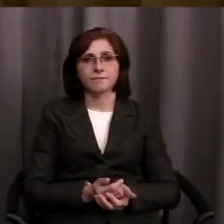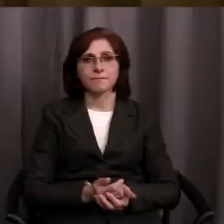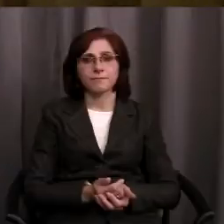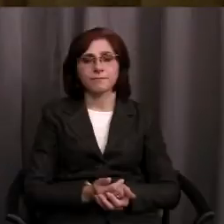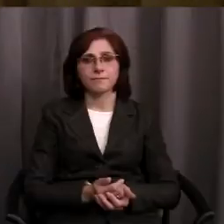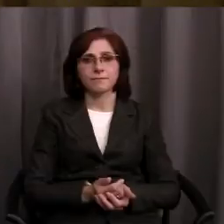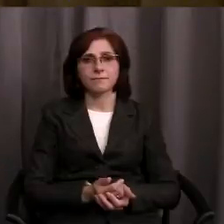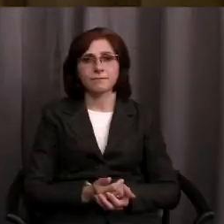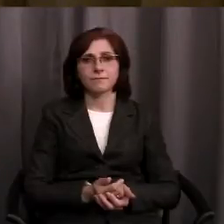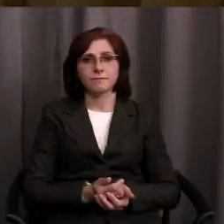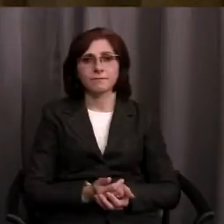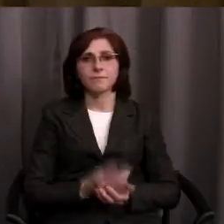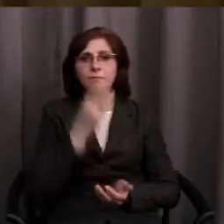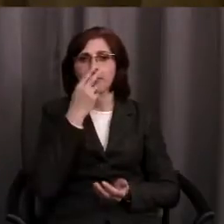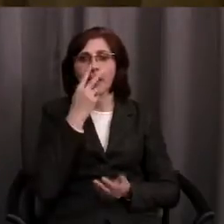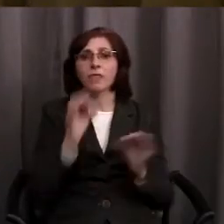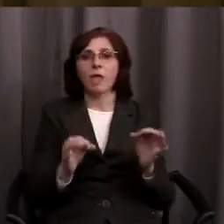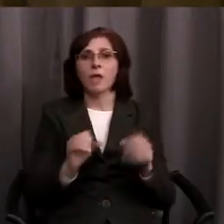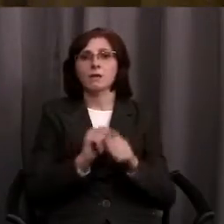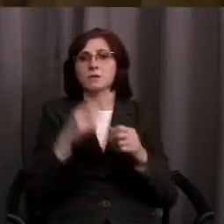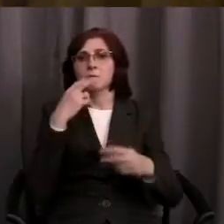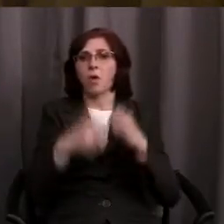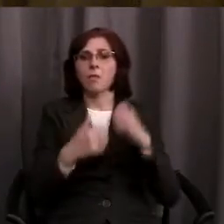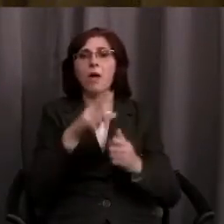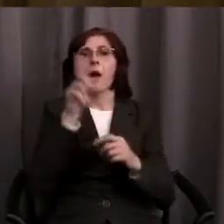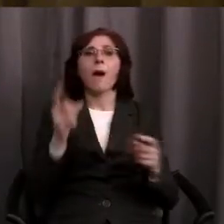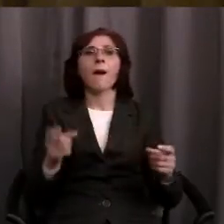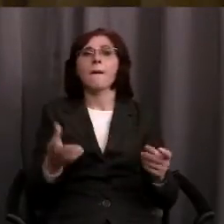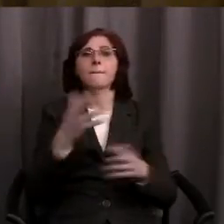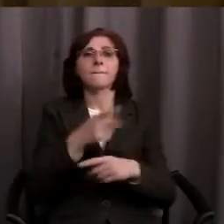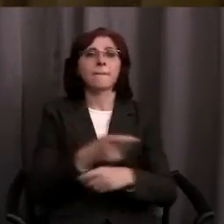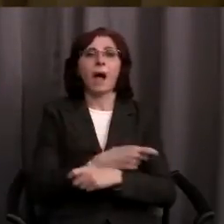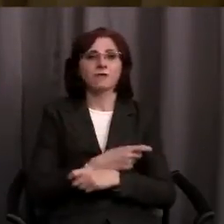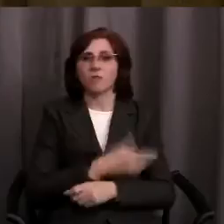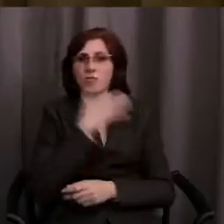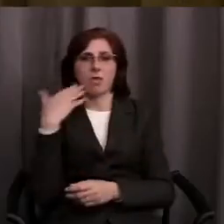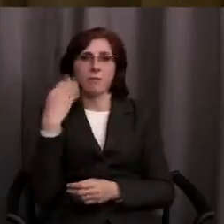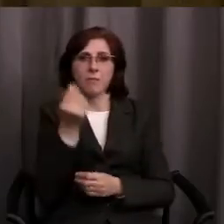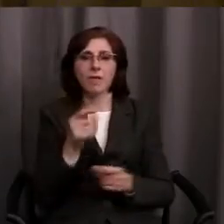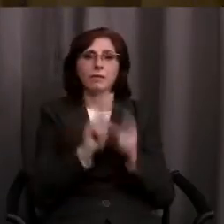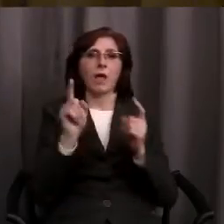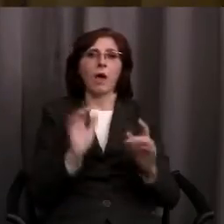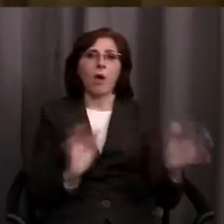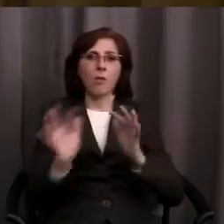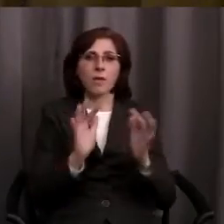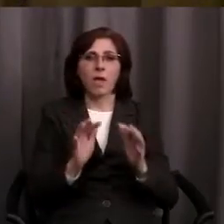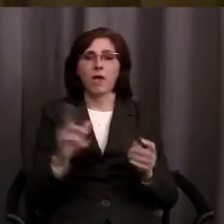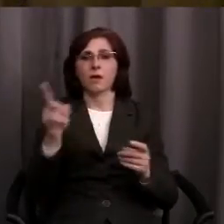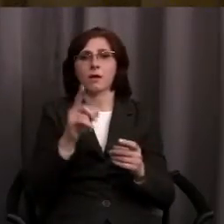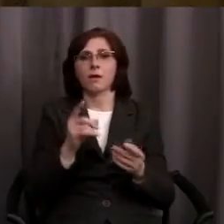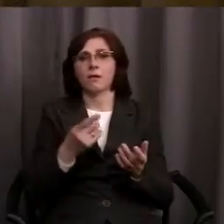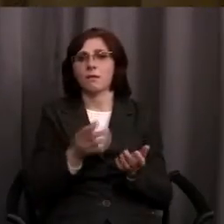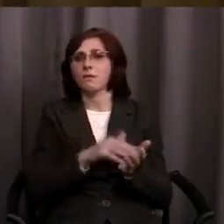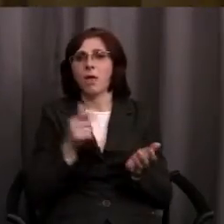problem jest taki, że skoro państwo nie jest w stanie wygenerować pieniędzy na opiekunów, nie ma